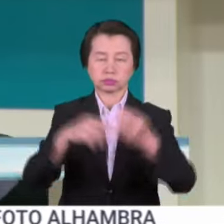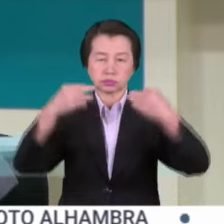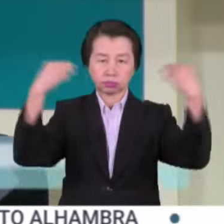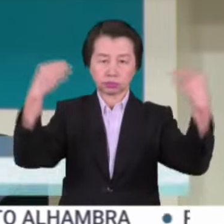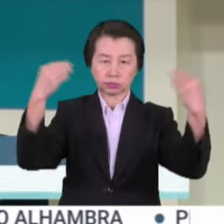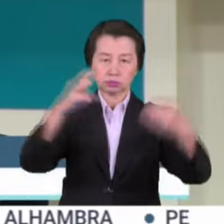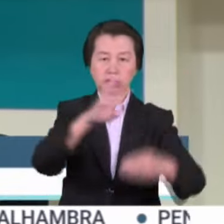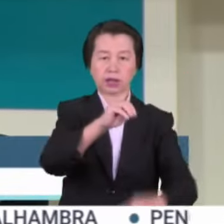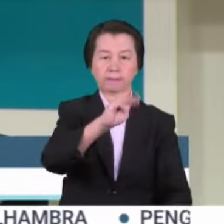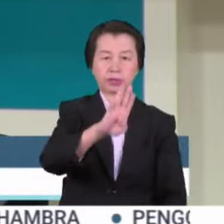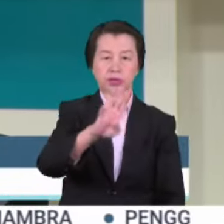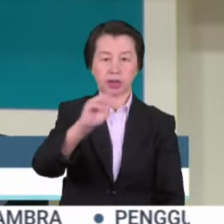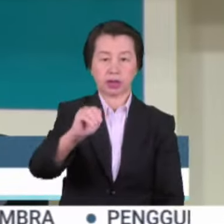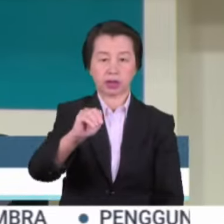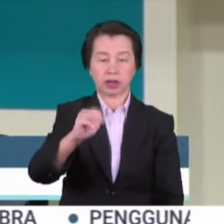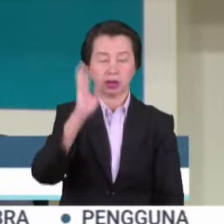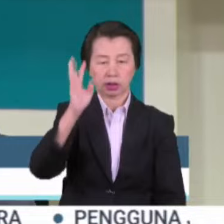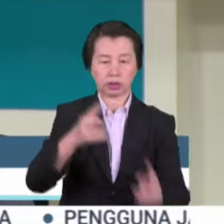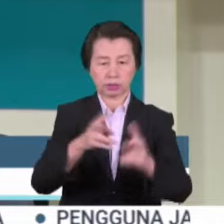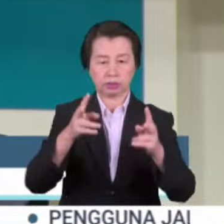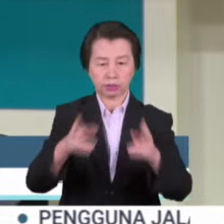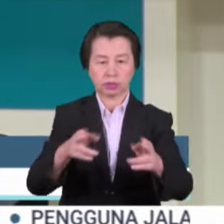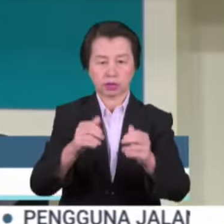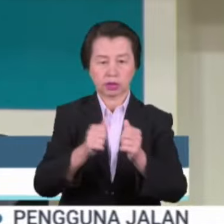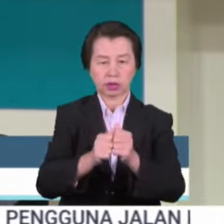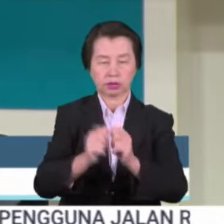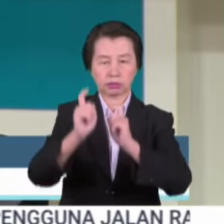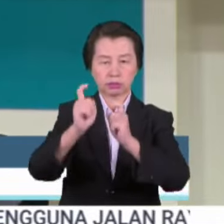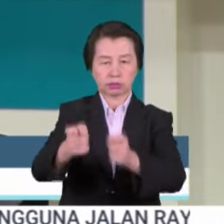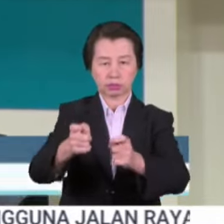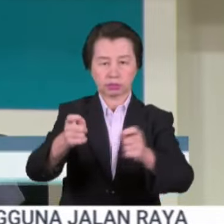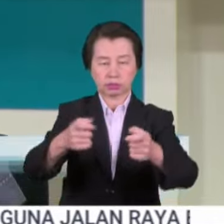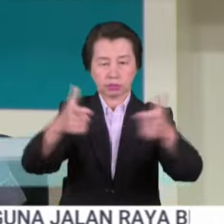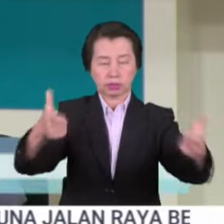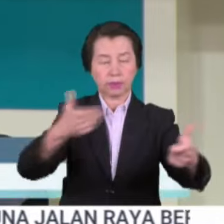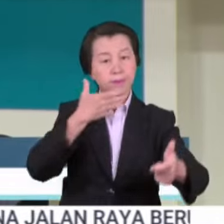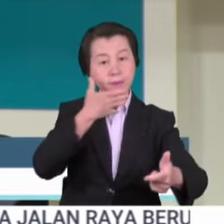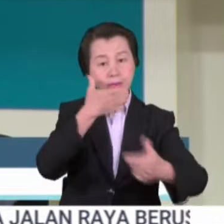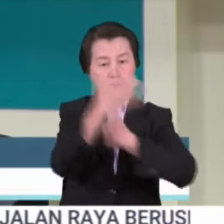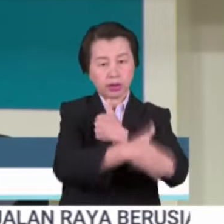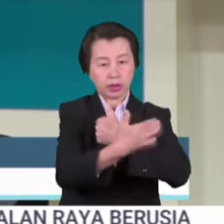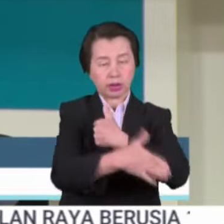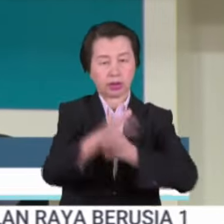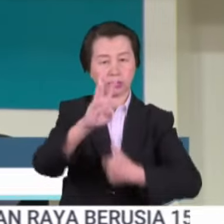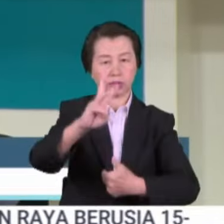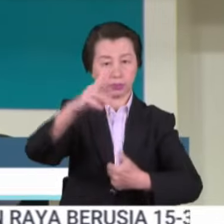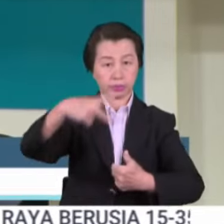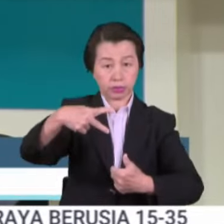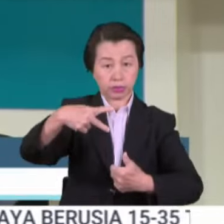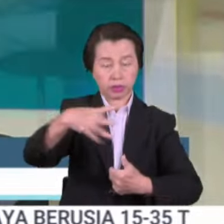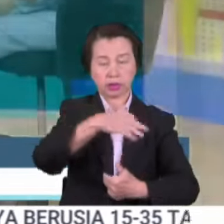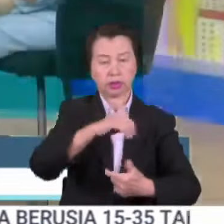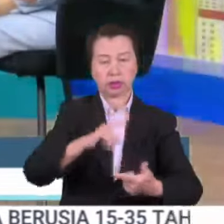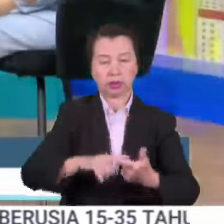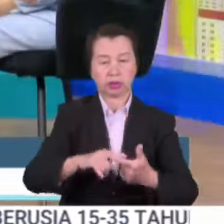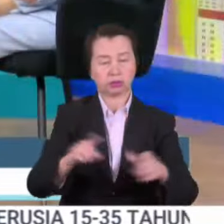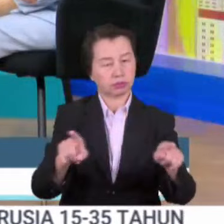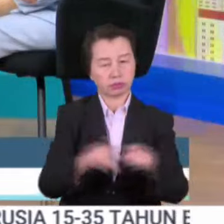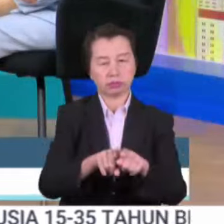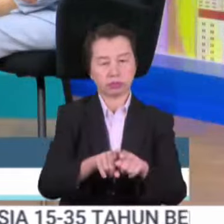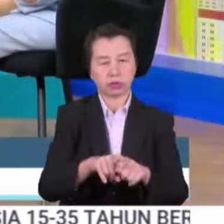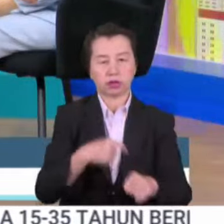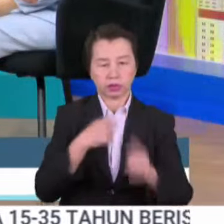melaksanakan peresmian dengan penyampaian Anugerah perdana beliau negara peringkat jalankan sekali